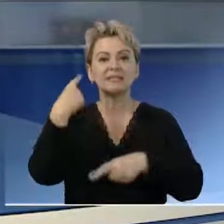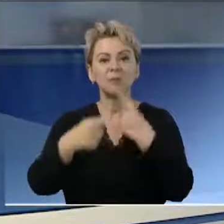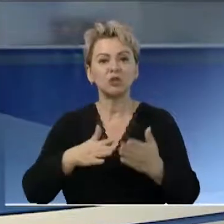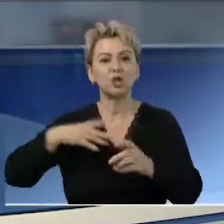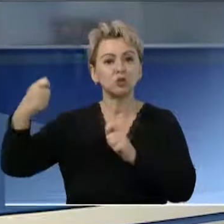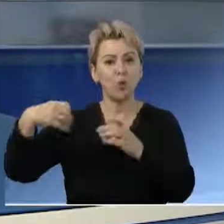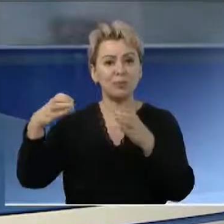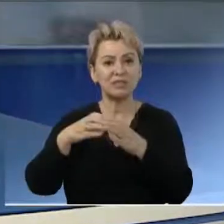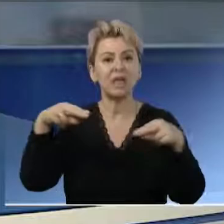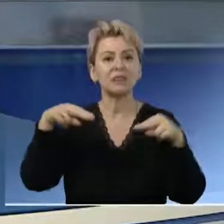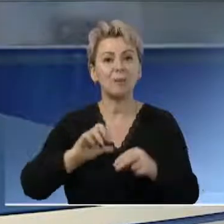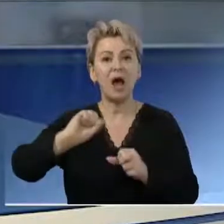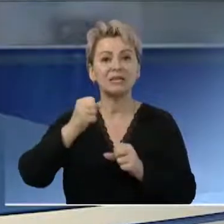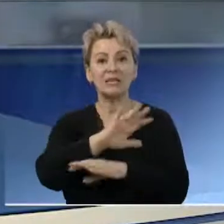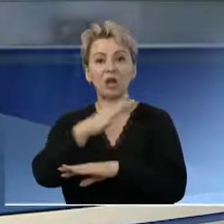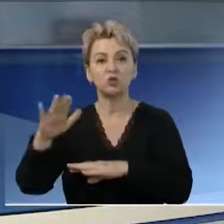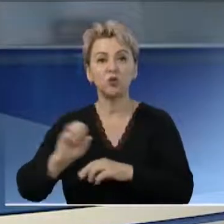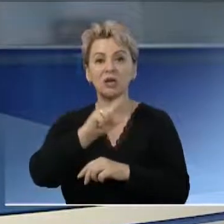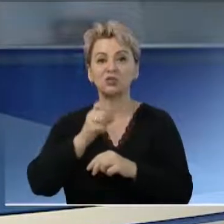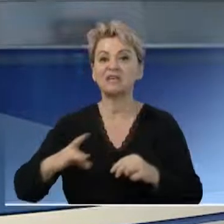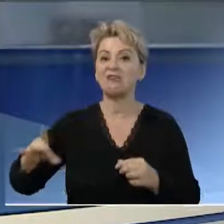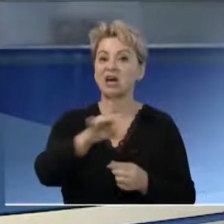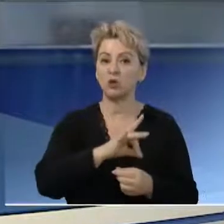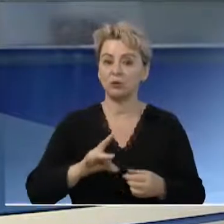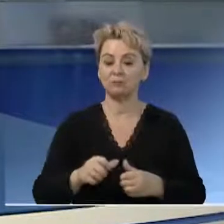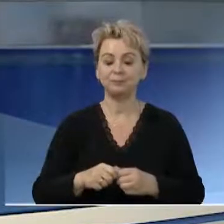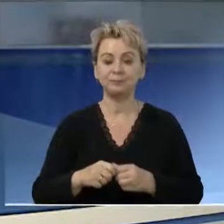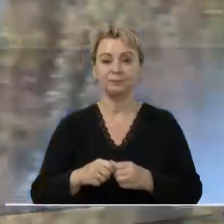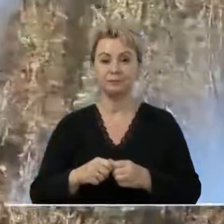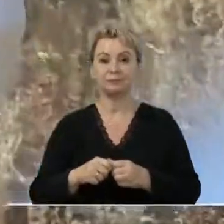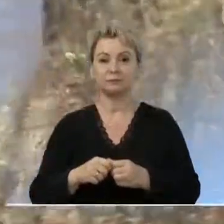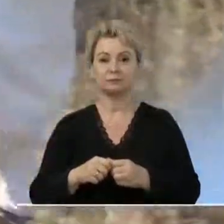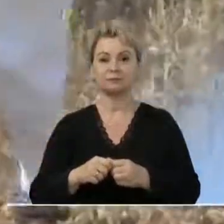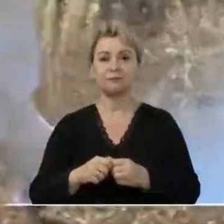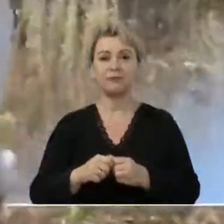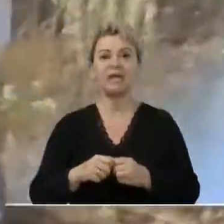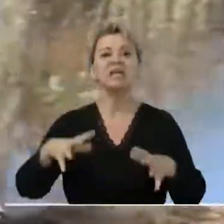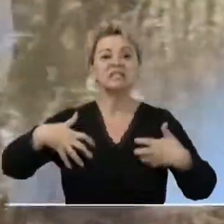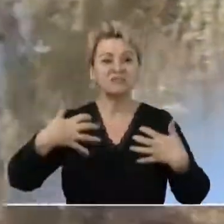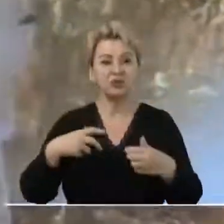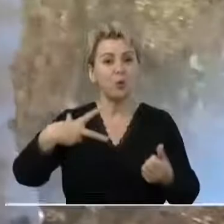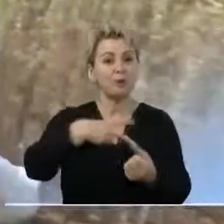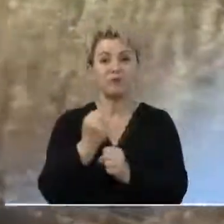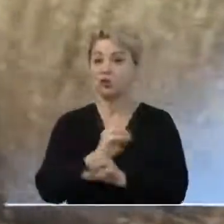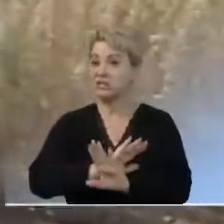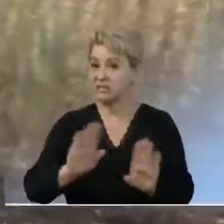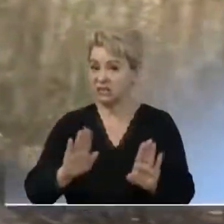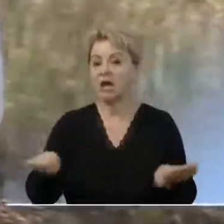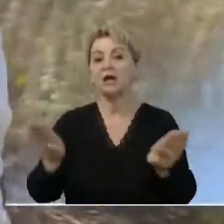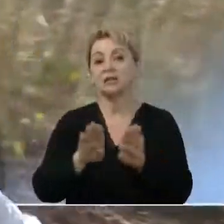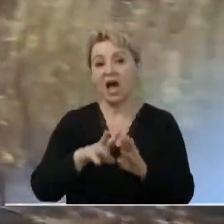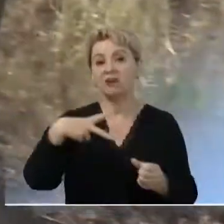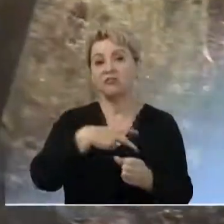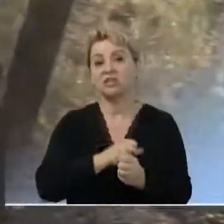наша съемочная группа наблюдала в Александровском лесу Азовского района. Дикому зверю прививку не сделаешь. Так